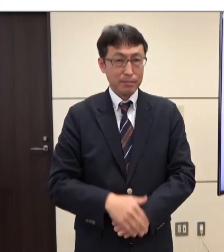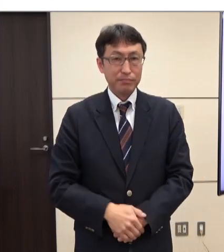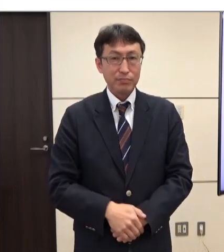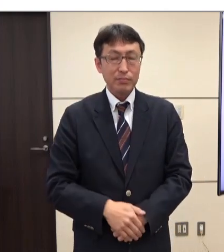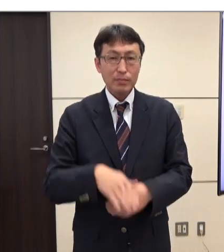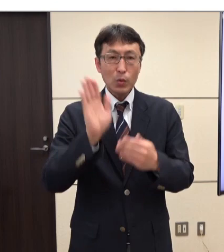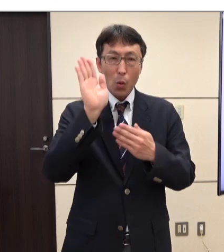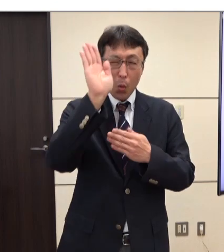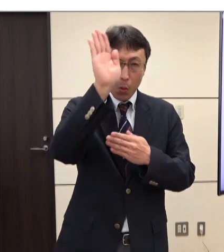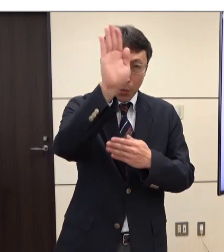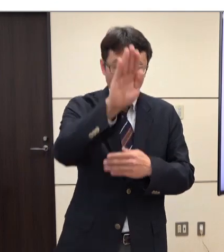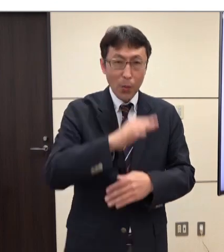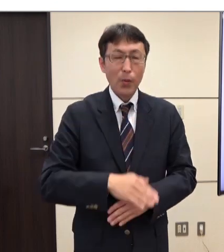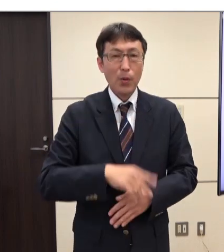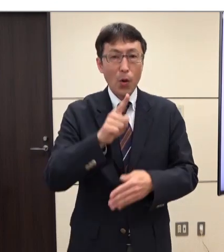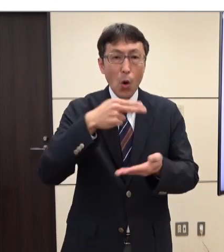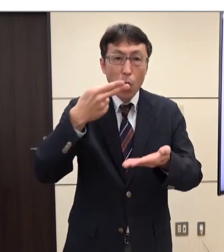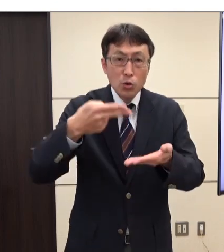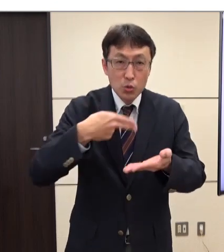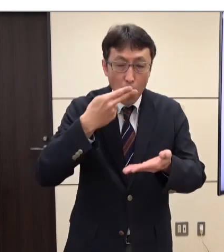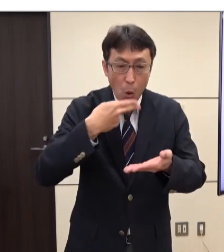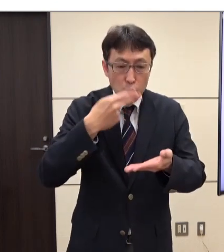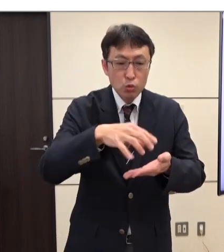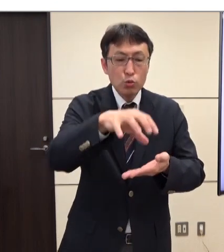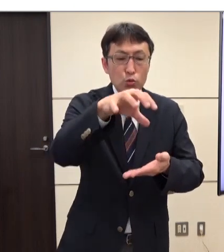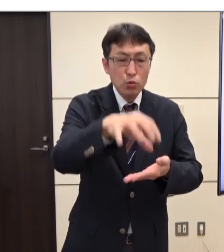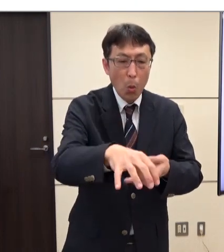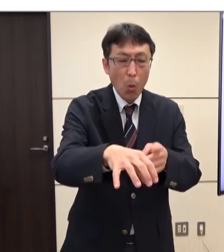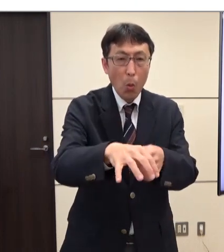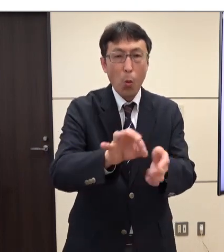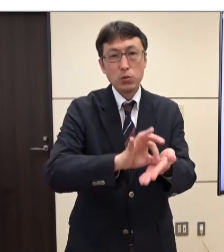ですね食堂を使ったイベントを